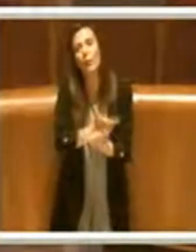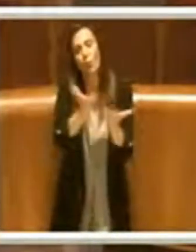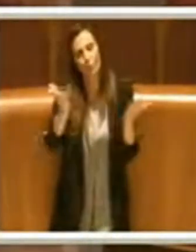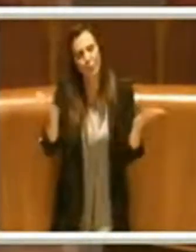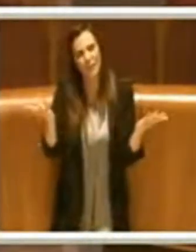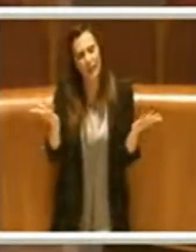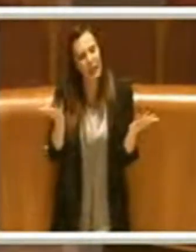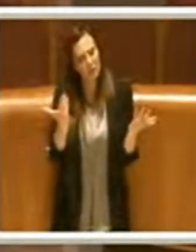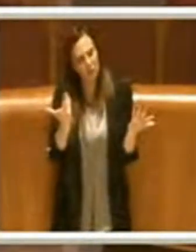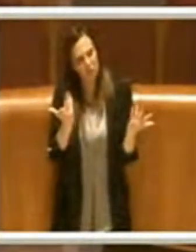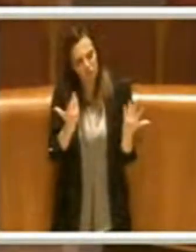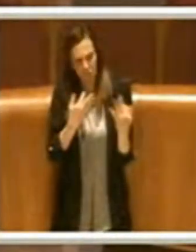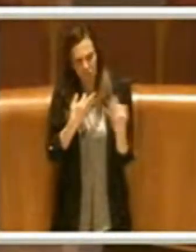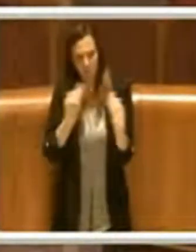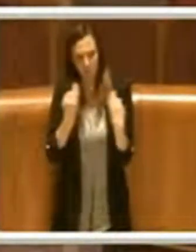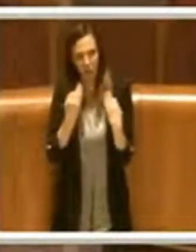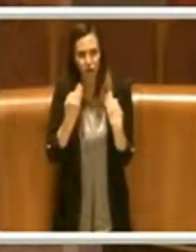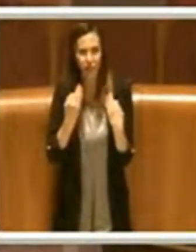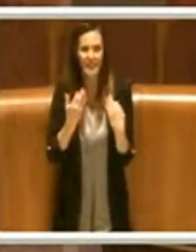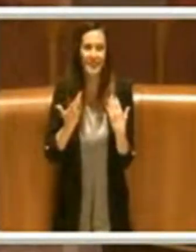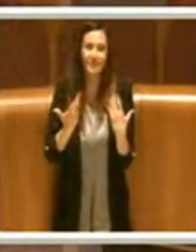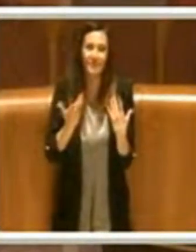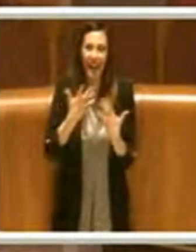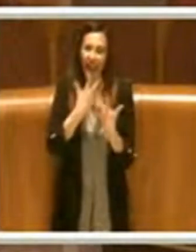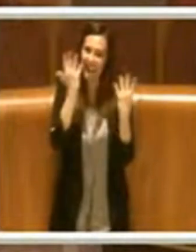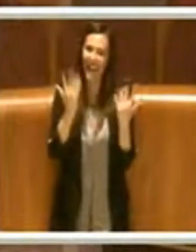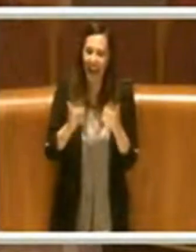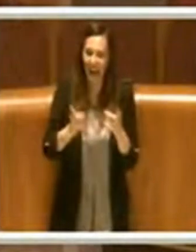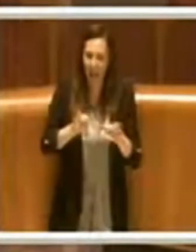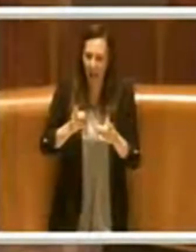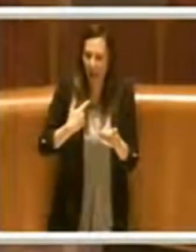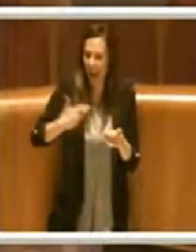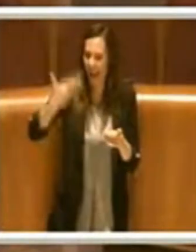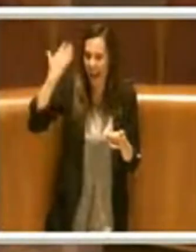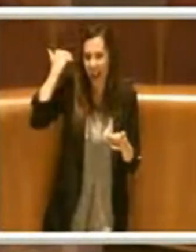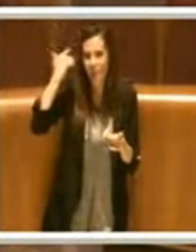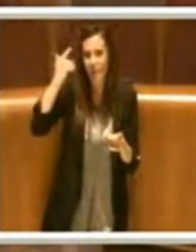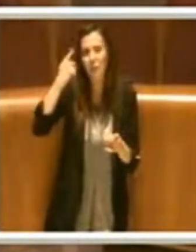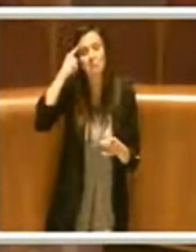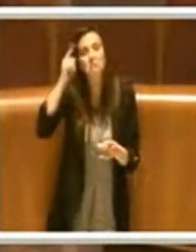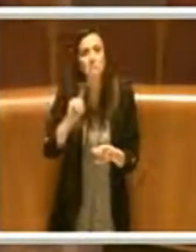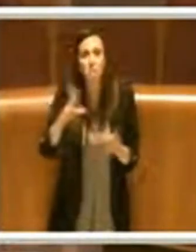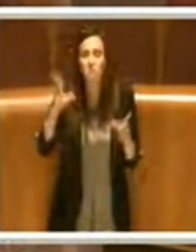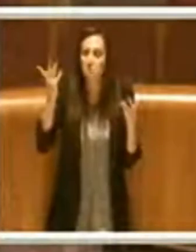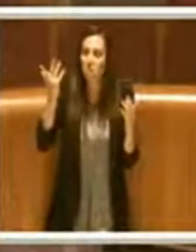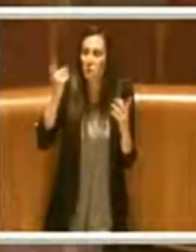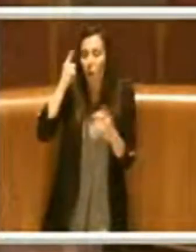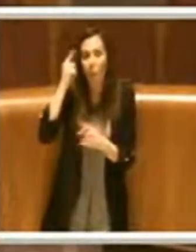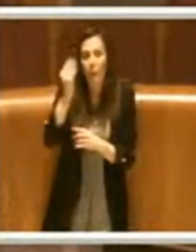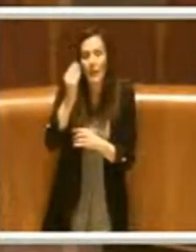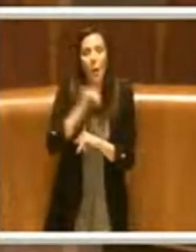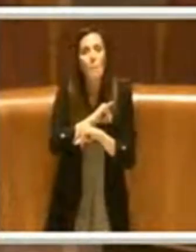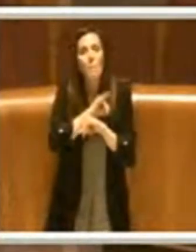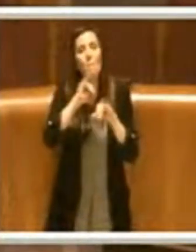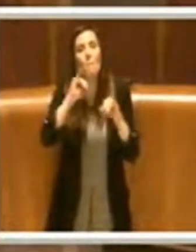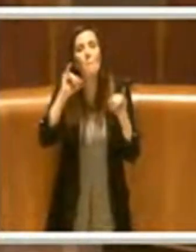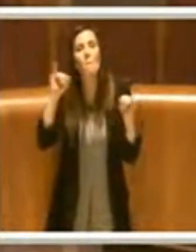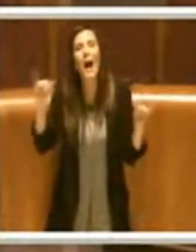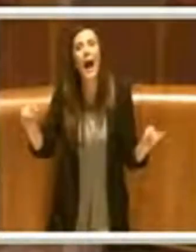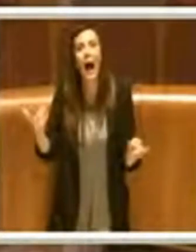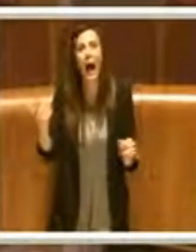molto molto precisa. Certo, all'epoca non si pensava che saremmo giunti a dover